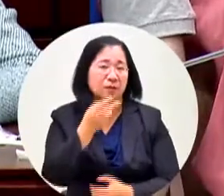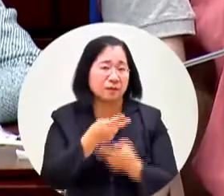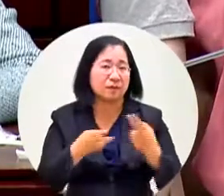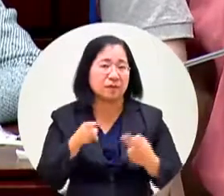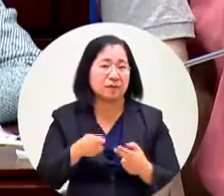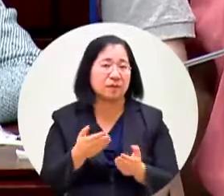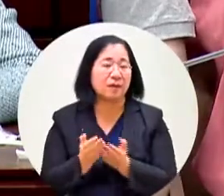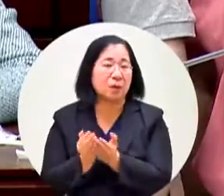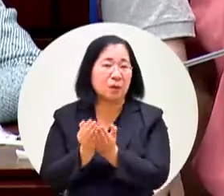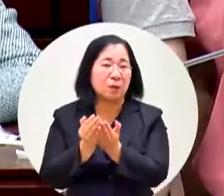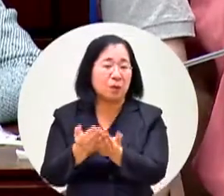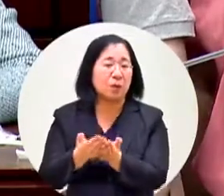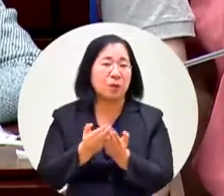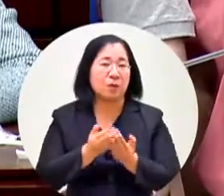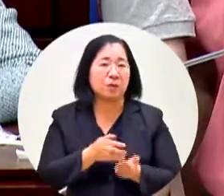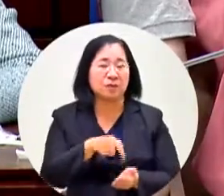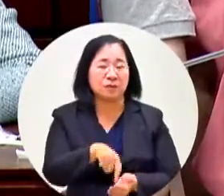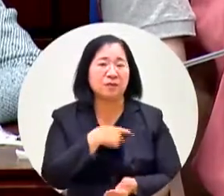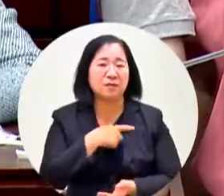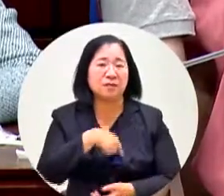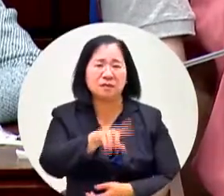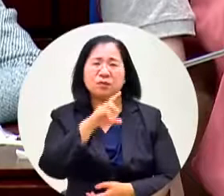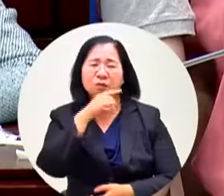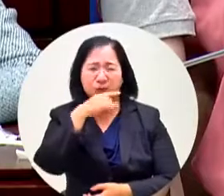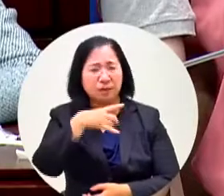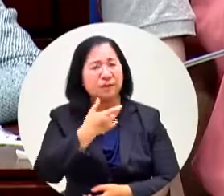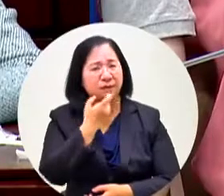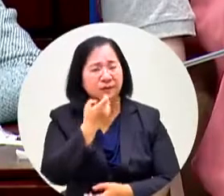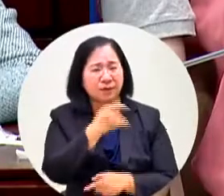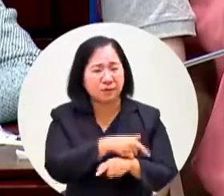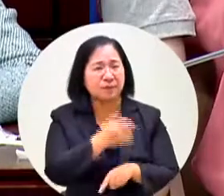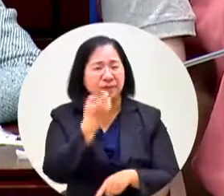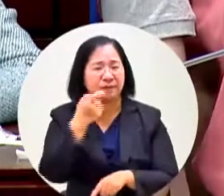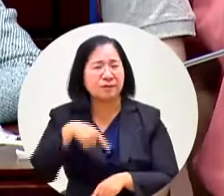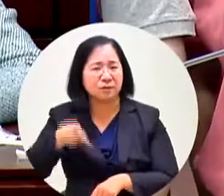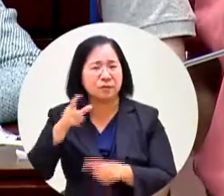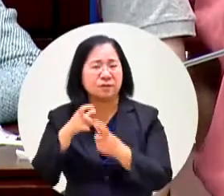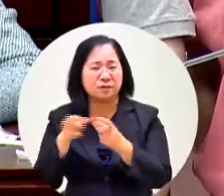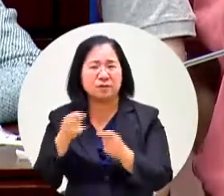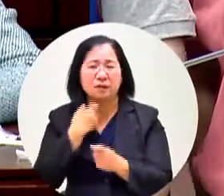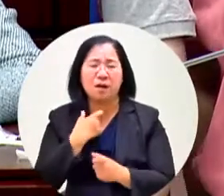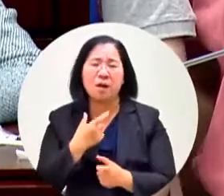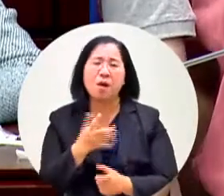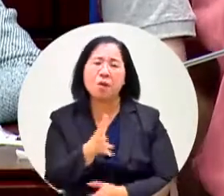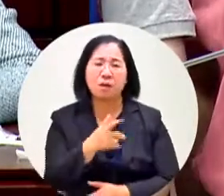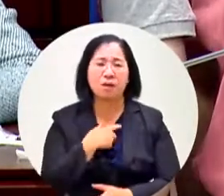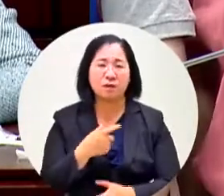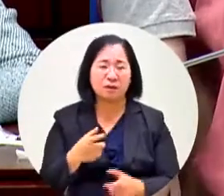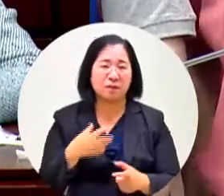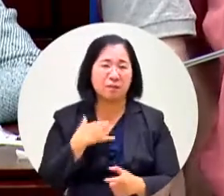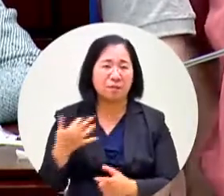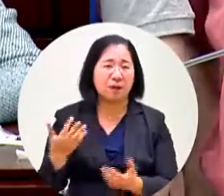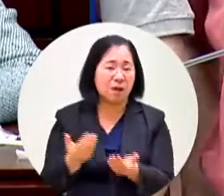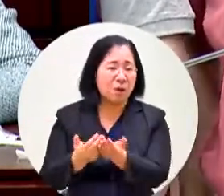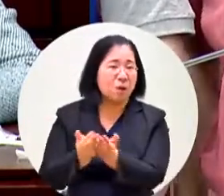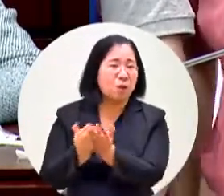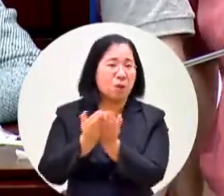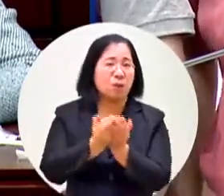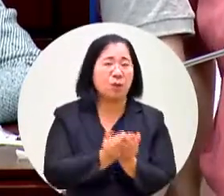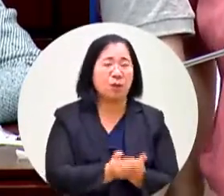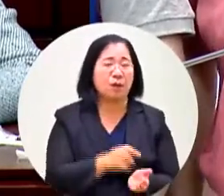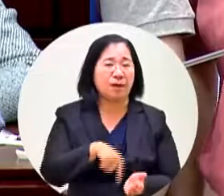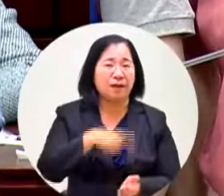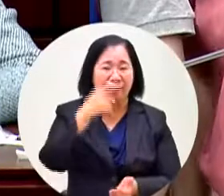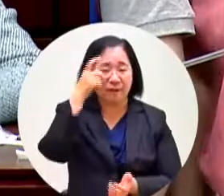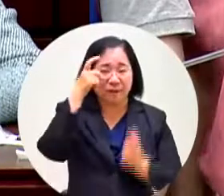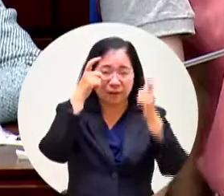雄。那2000多个观光客为什么要来高雄坐的游轮？他们可以去越南，可以去泰国，可以去日本，他们